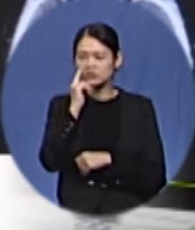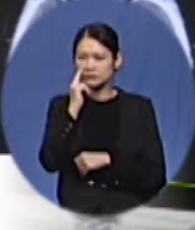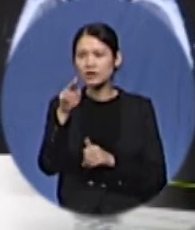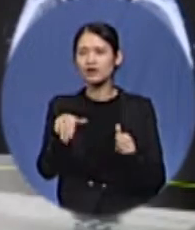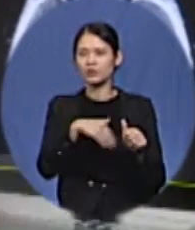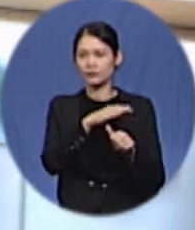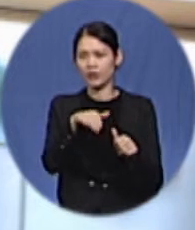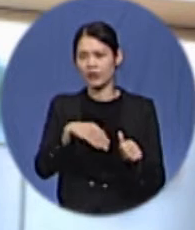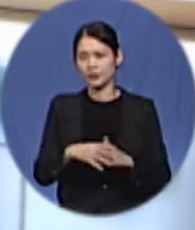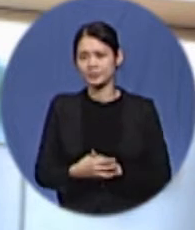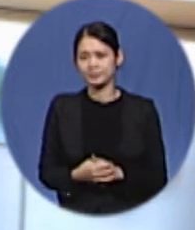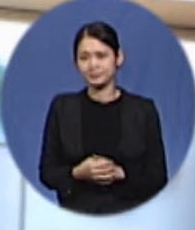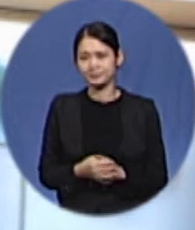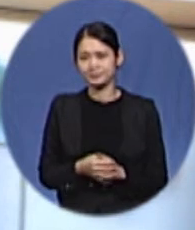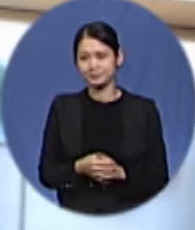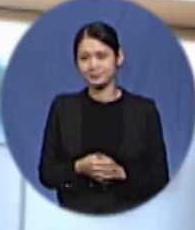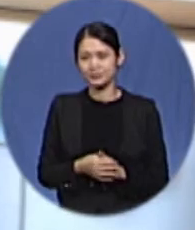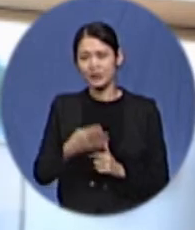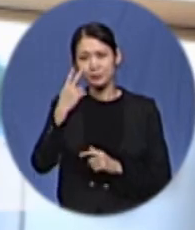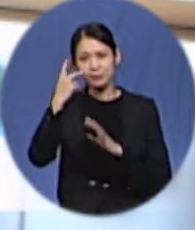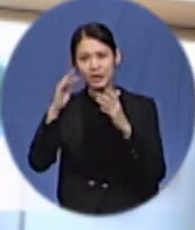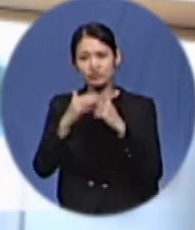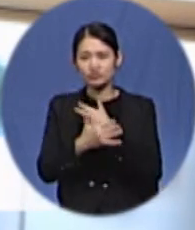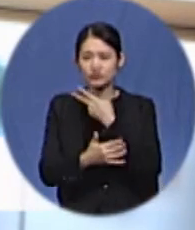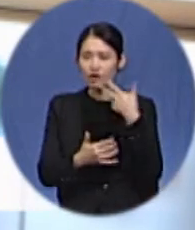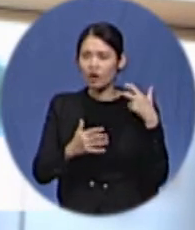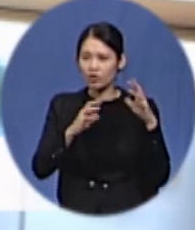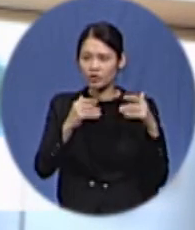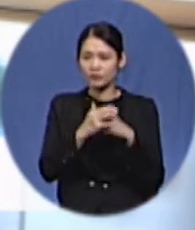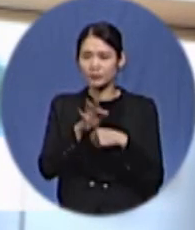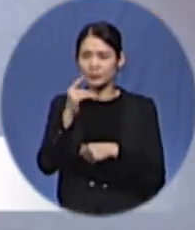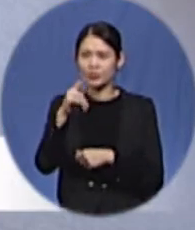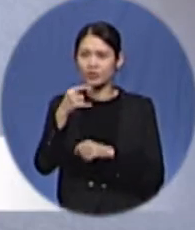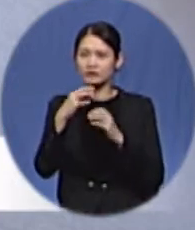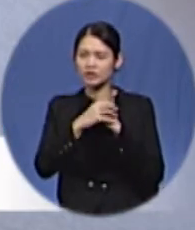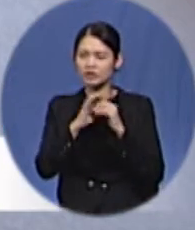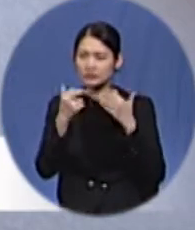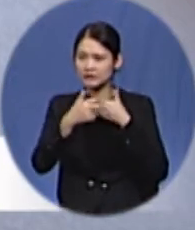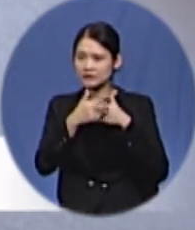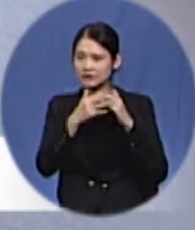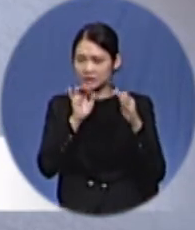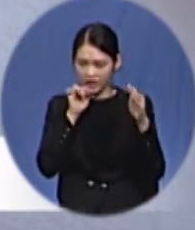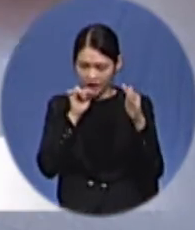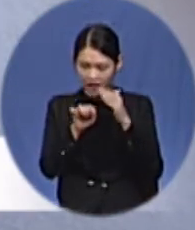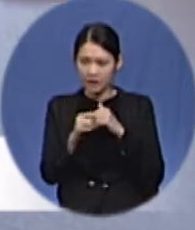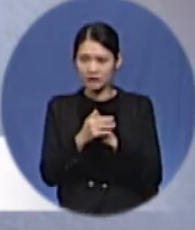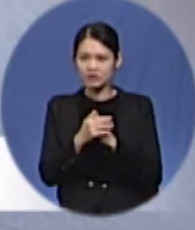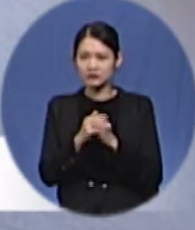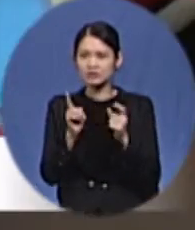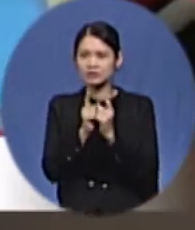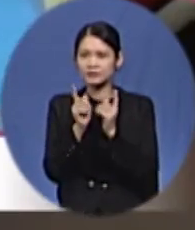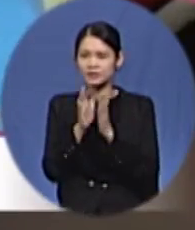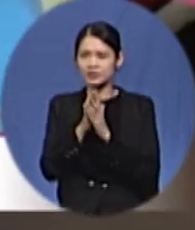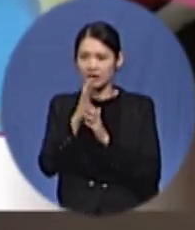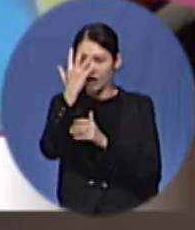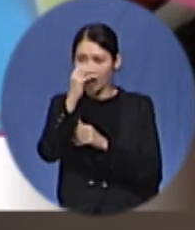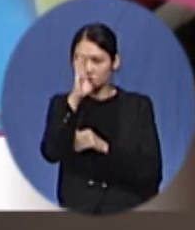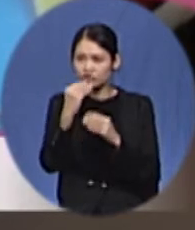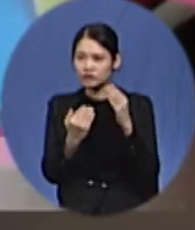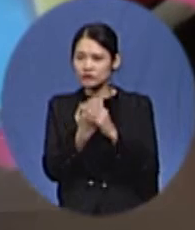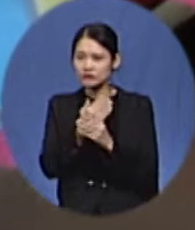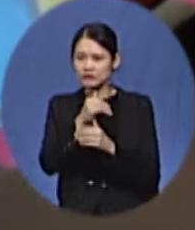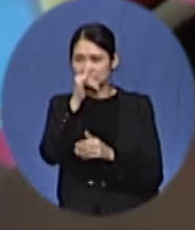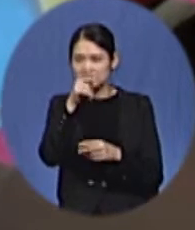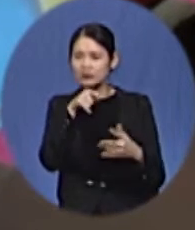되고 있습니다. 미국과 영국에선 보건소 의료진이 가정을 방문해 산후우울증 발생 여부 등을